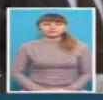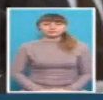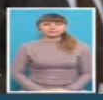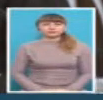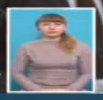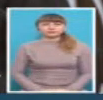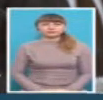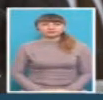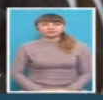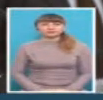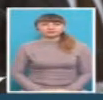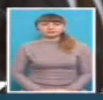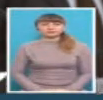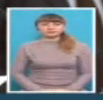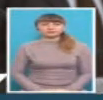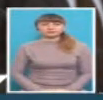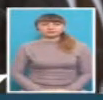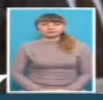жұмысына байланысты.